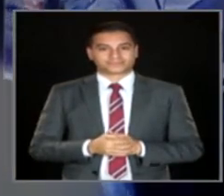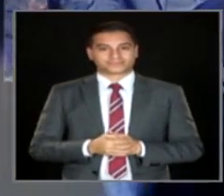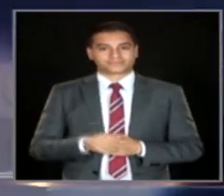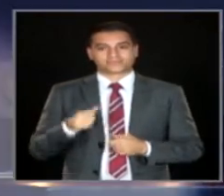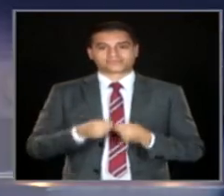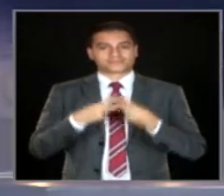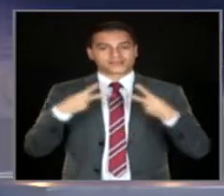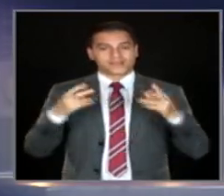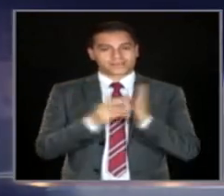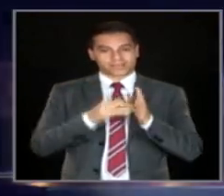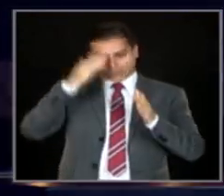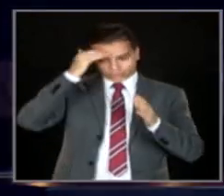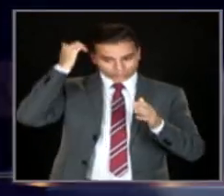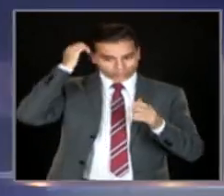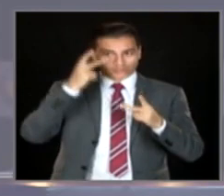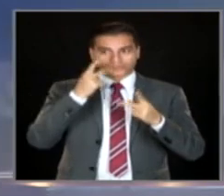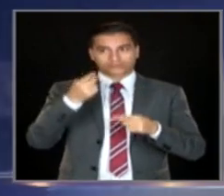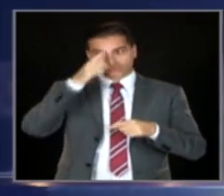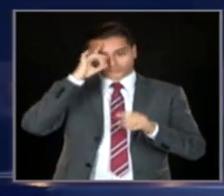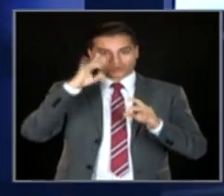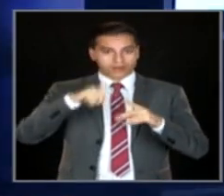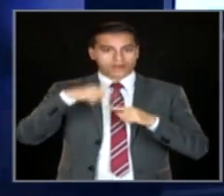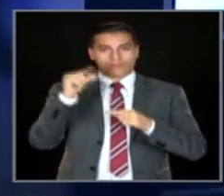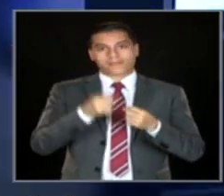جامعة أسيوط هشوفكم بإذن الله في المباراة